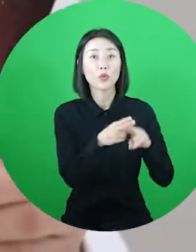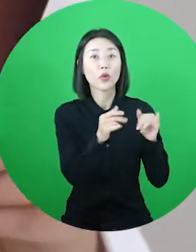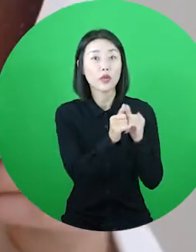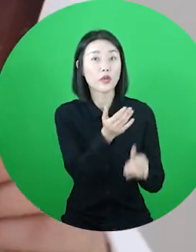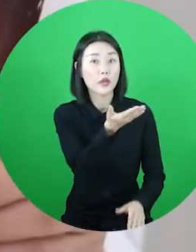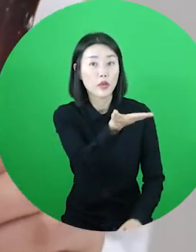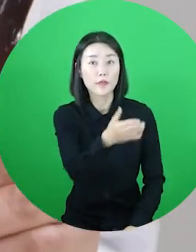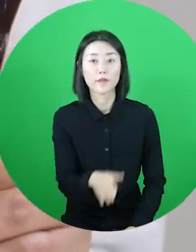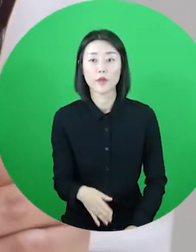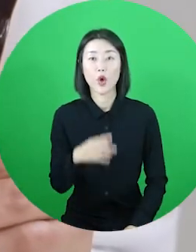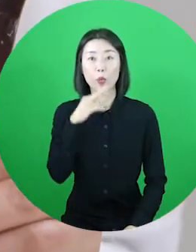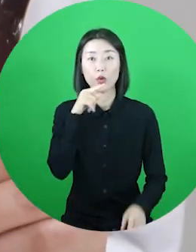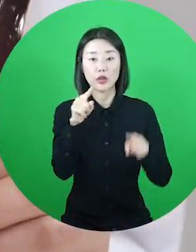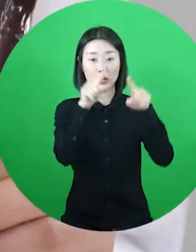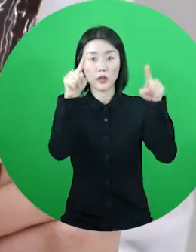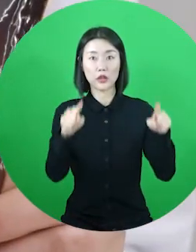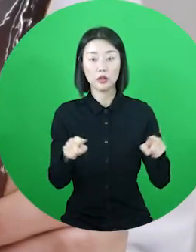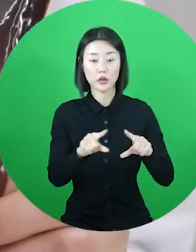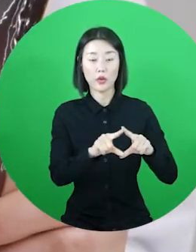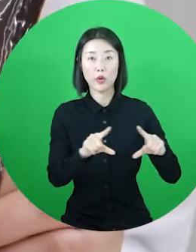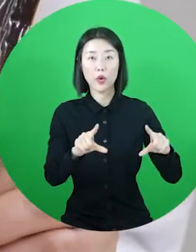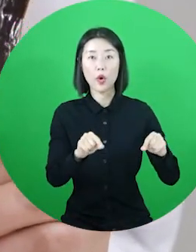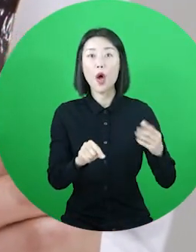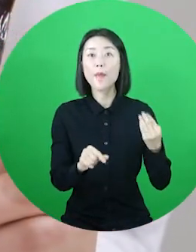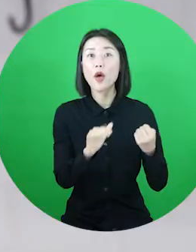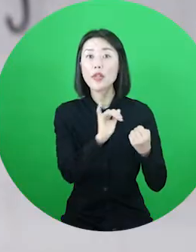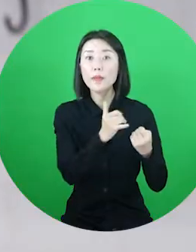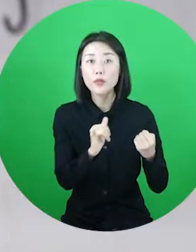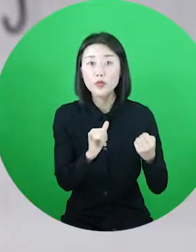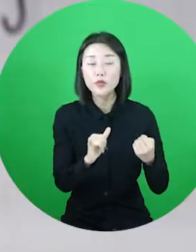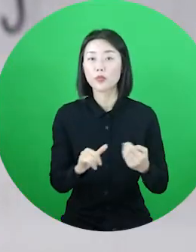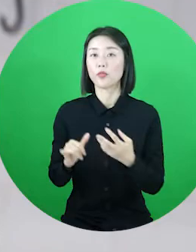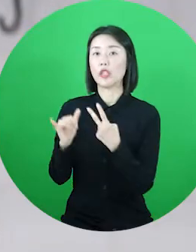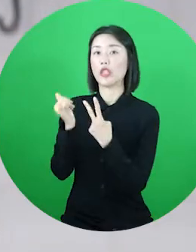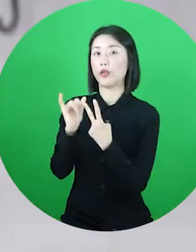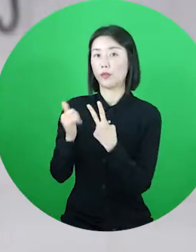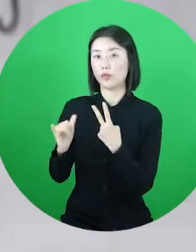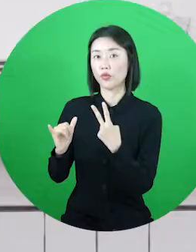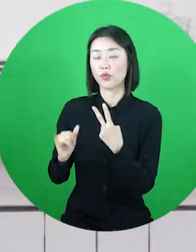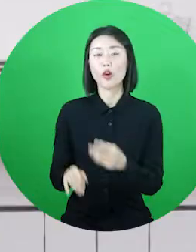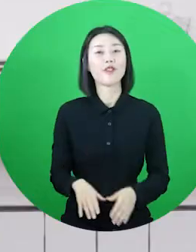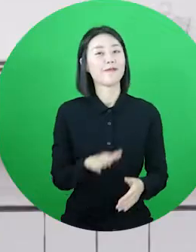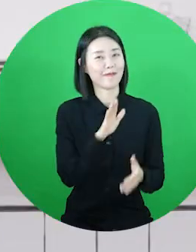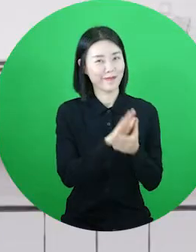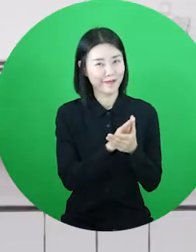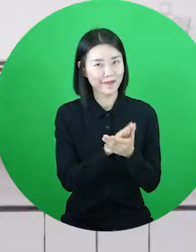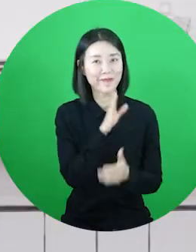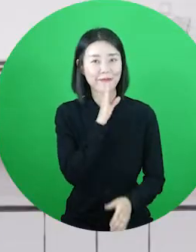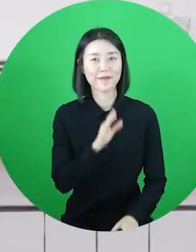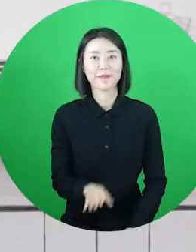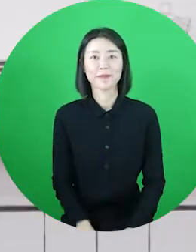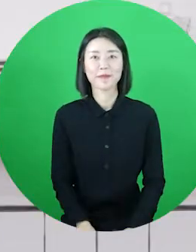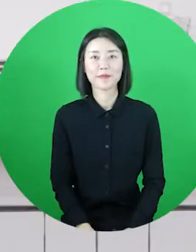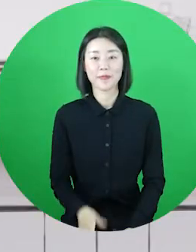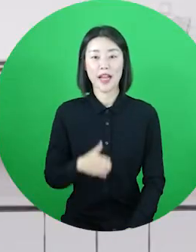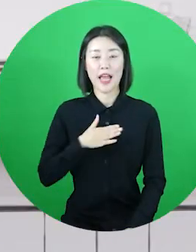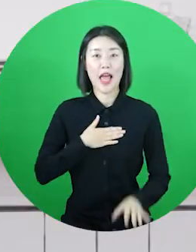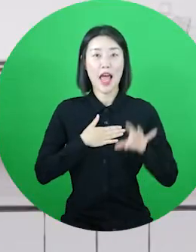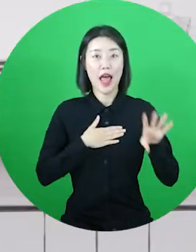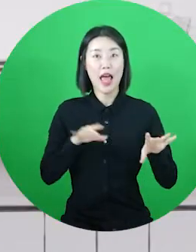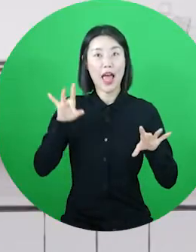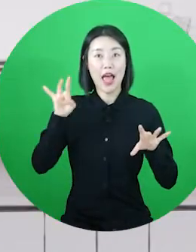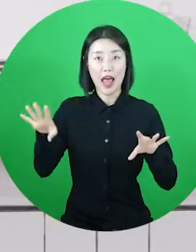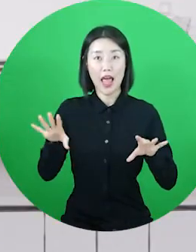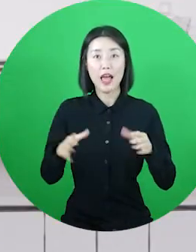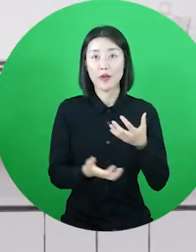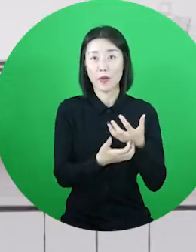요리사님, 여기 봉지 아래를 보면 몇 인분이라고 쓰여 있죠? 2인분이요. 맞아요. 우리는 각각 1인분의